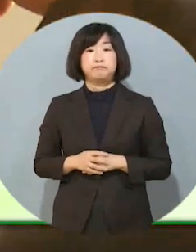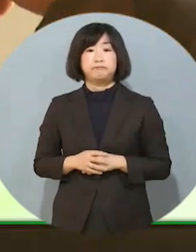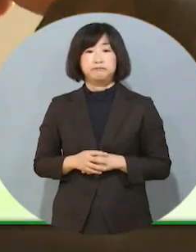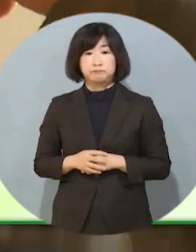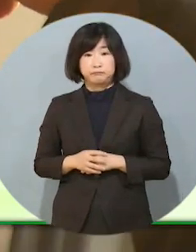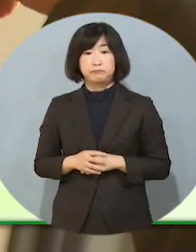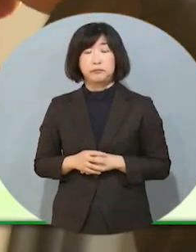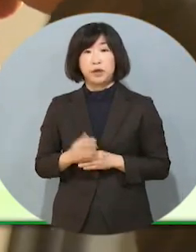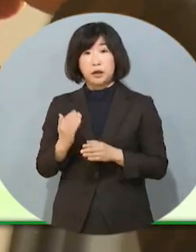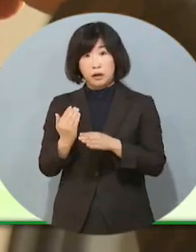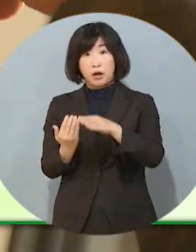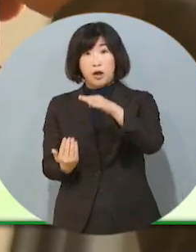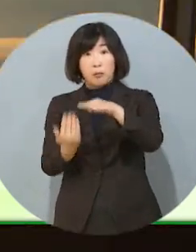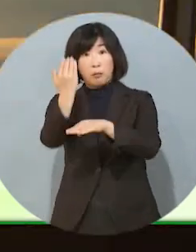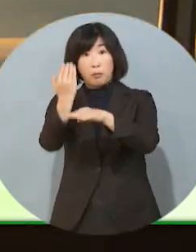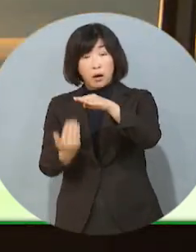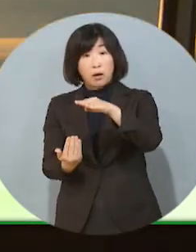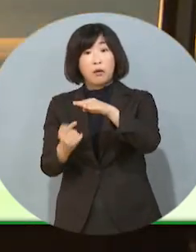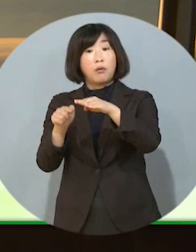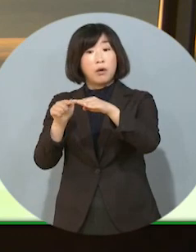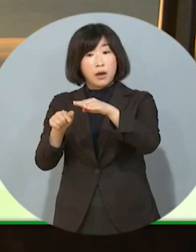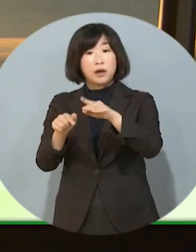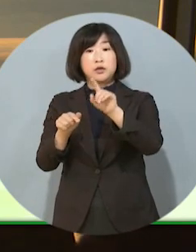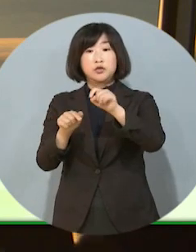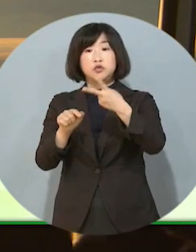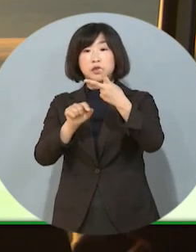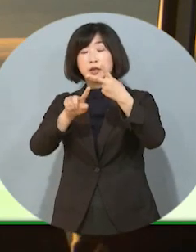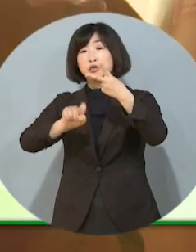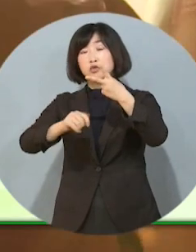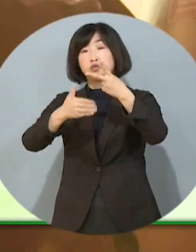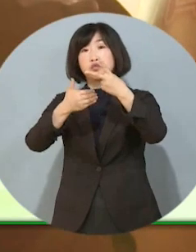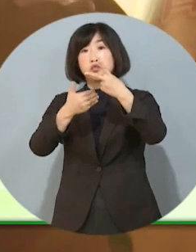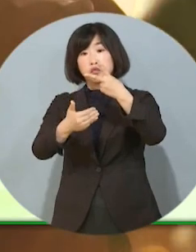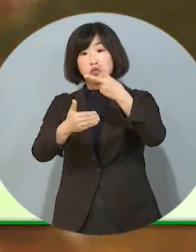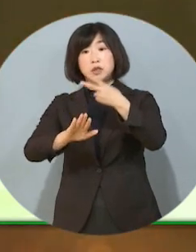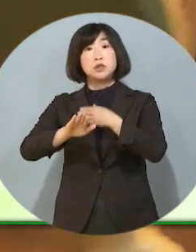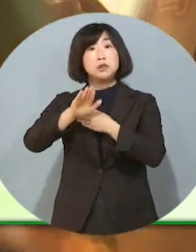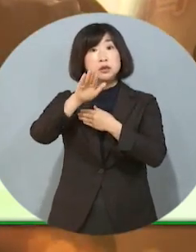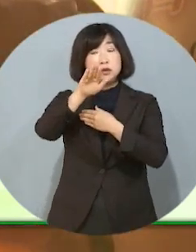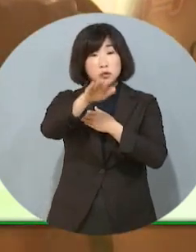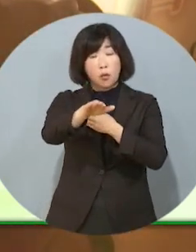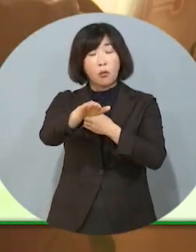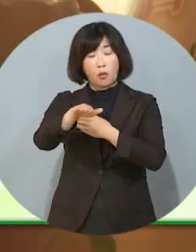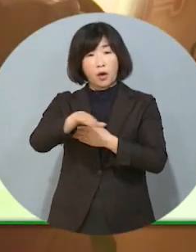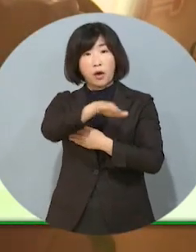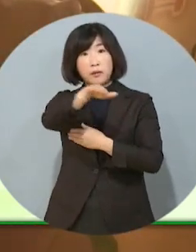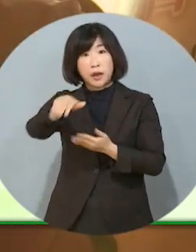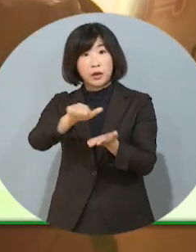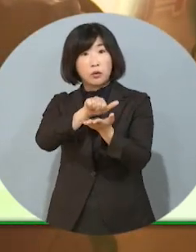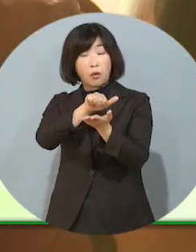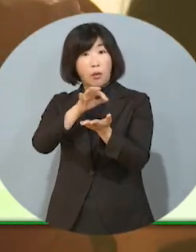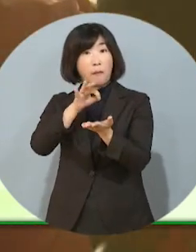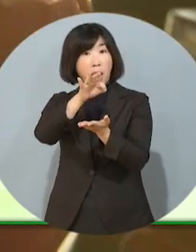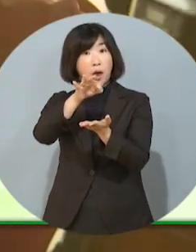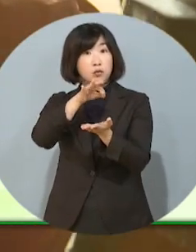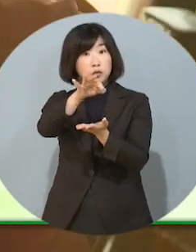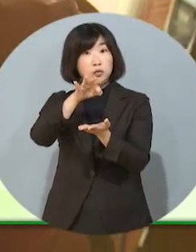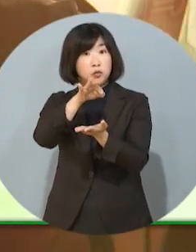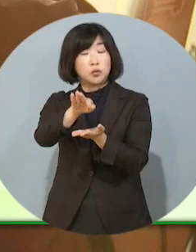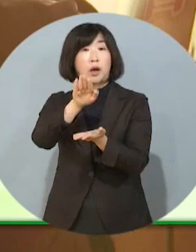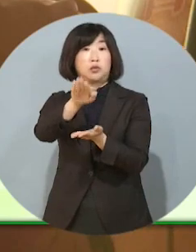騰落の通知は来月19日火曜日以降順次申し込みのメールアドレスに届き